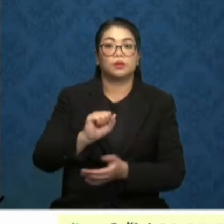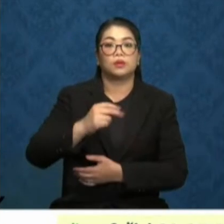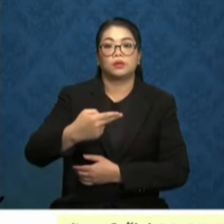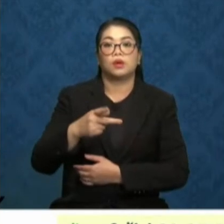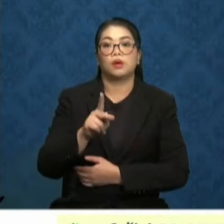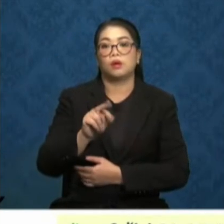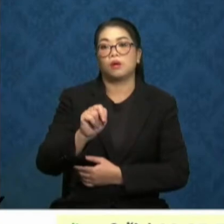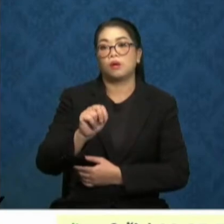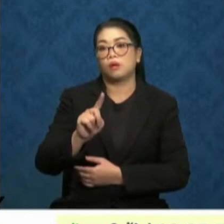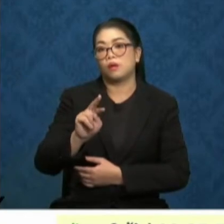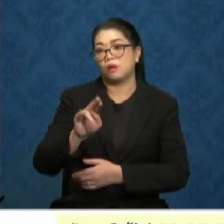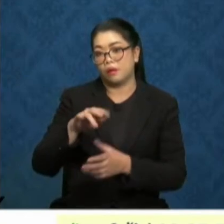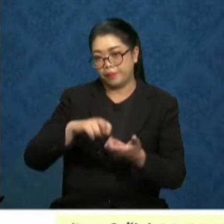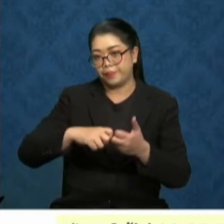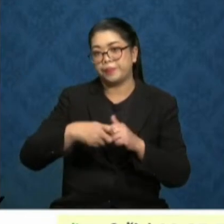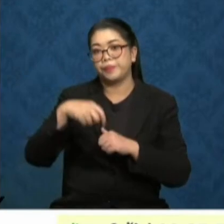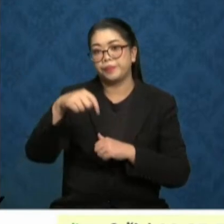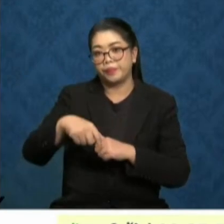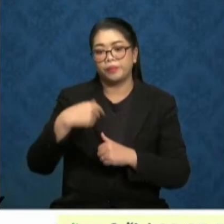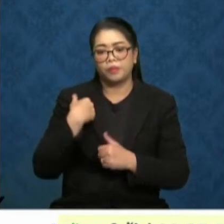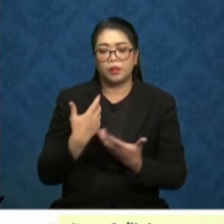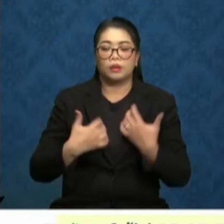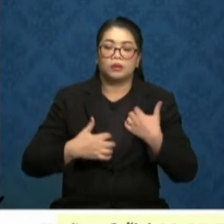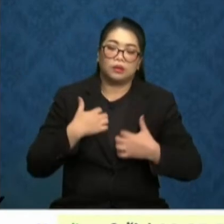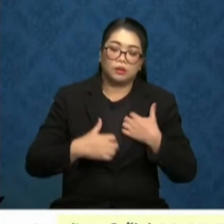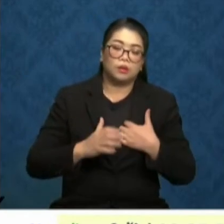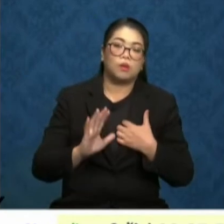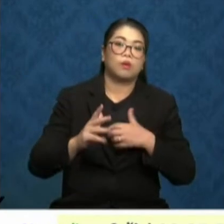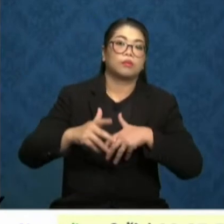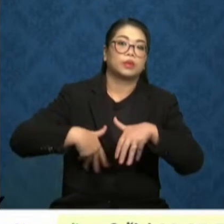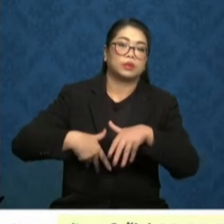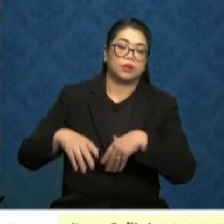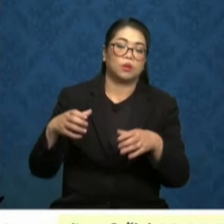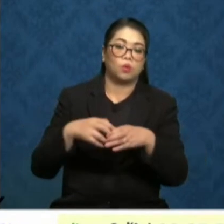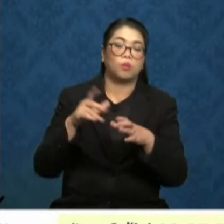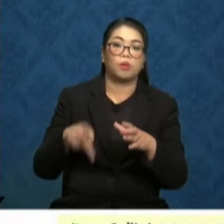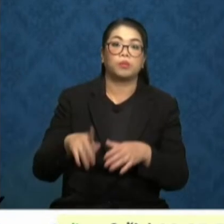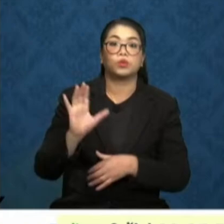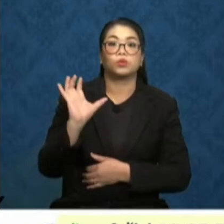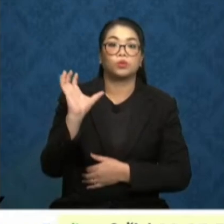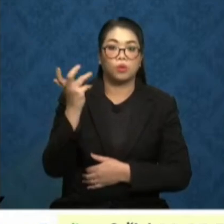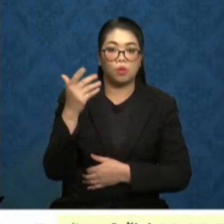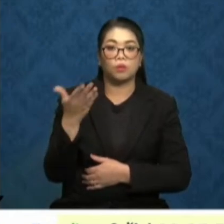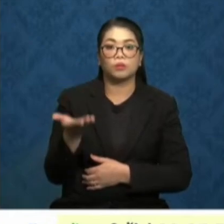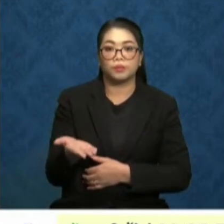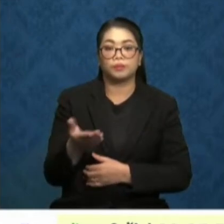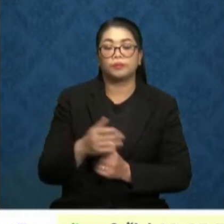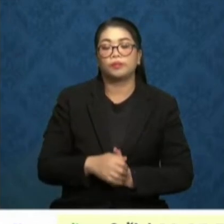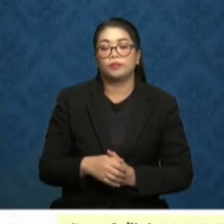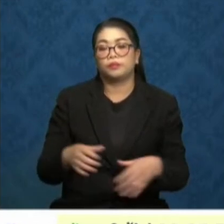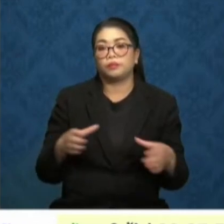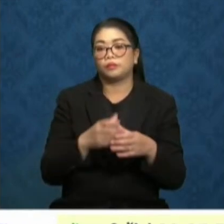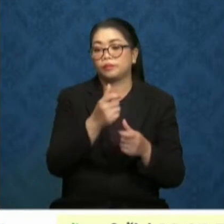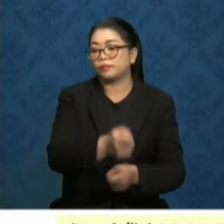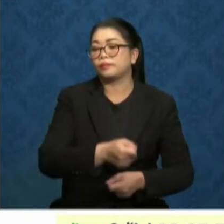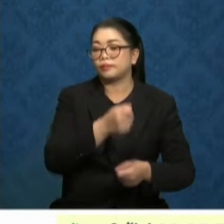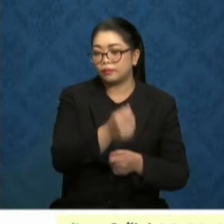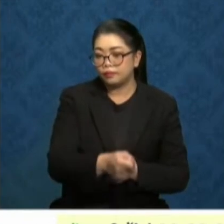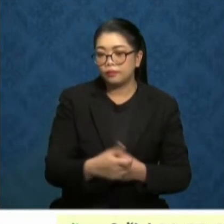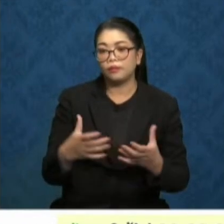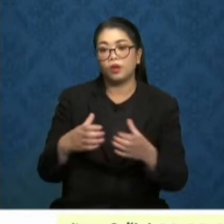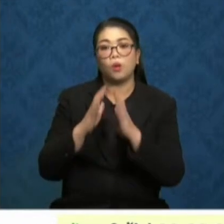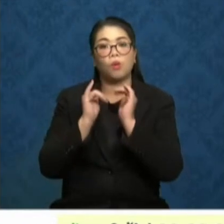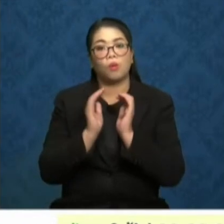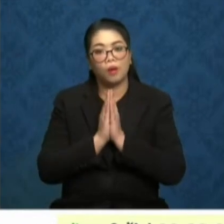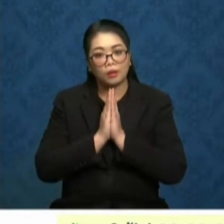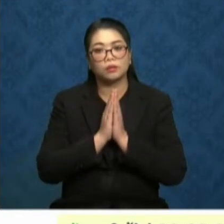สิ่เรานี้เป็ปัหาที่ทุกใจของพี่น้องเกษตกรกัผมอย่างมากแม้แต่พี่น้องเศษต่อนไม icl., แม้แต